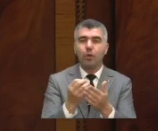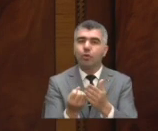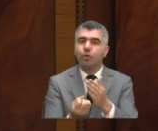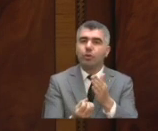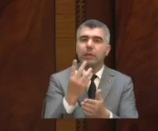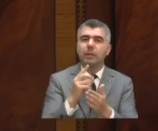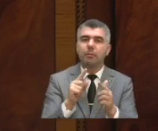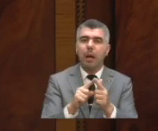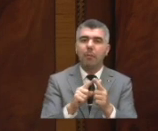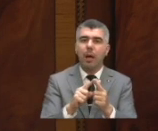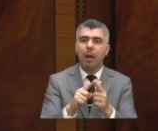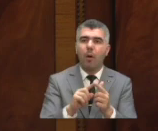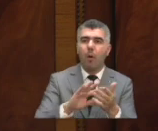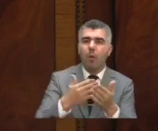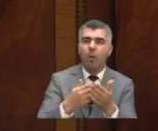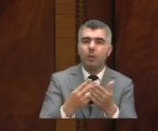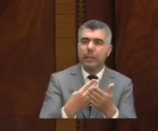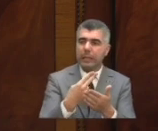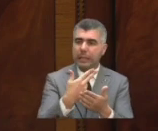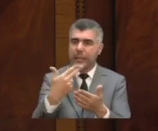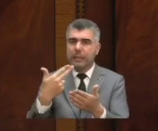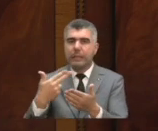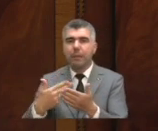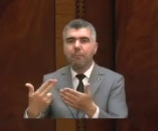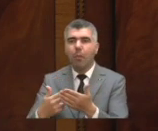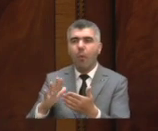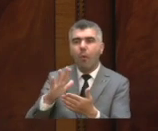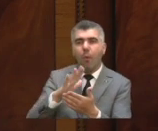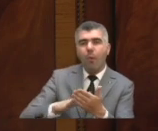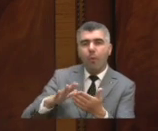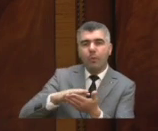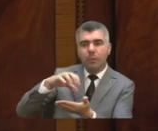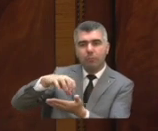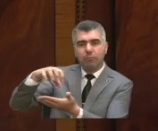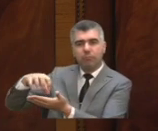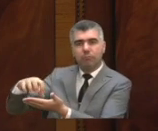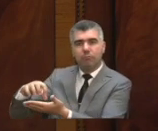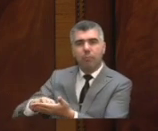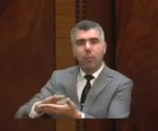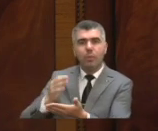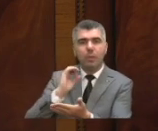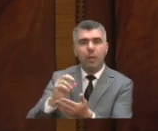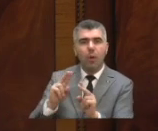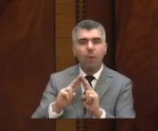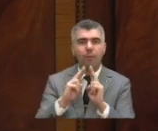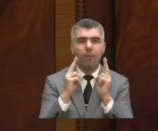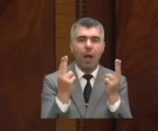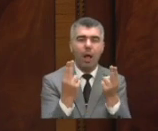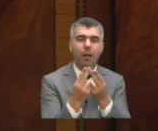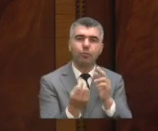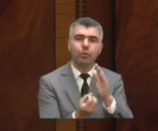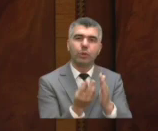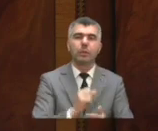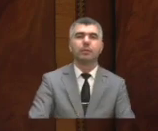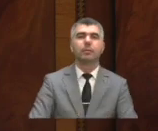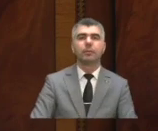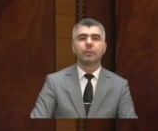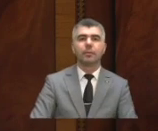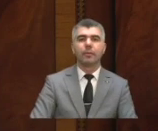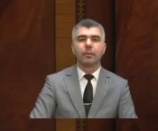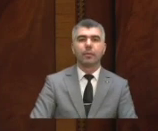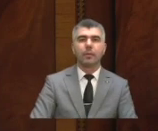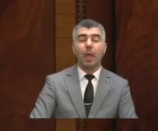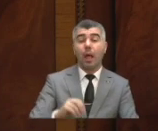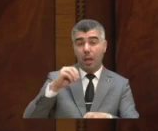جديده يعاد فيها توزيع مناطق النفوذ وتداخل المصالح كما لا